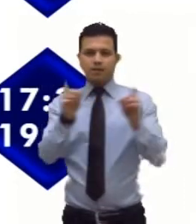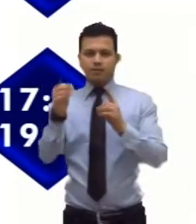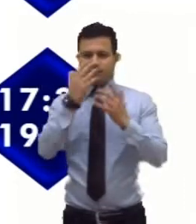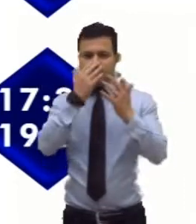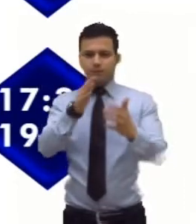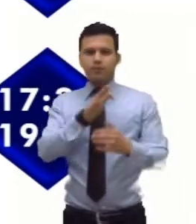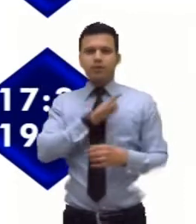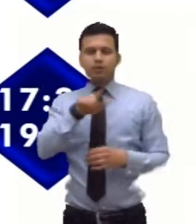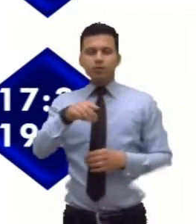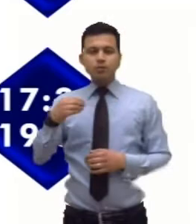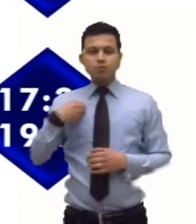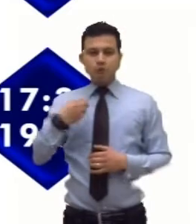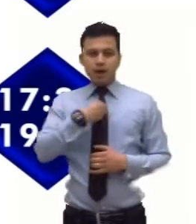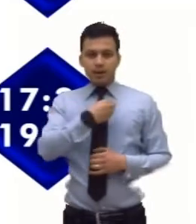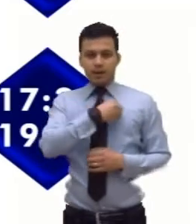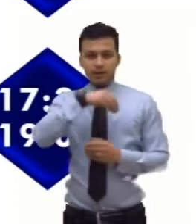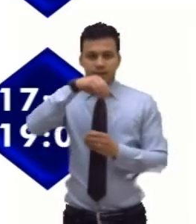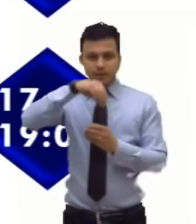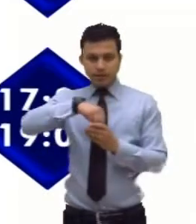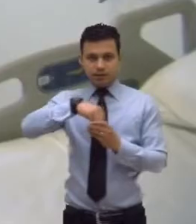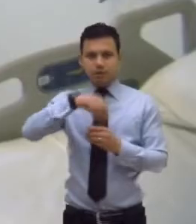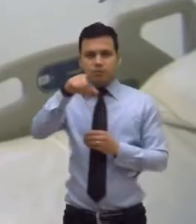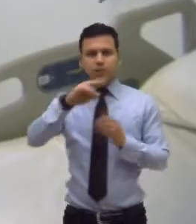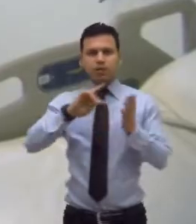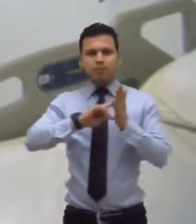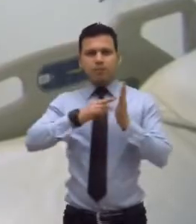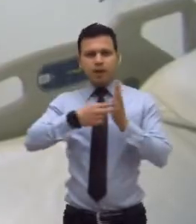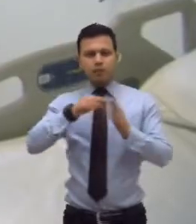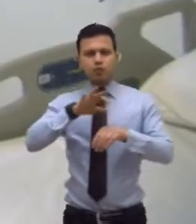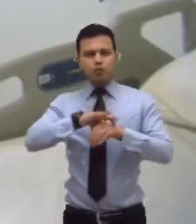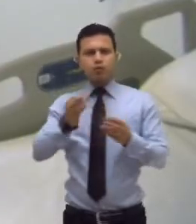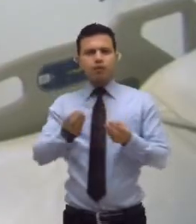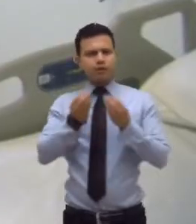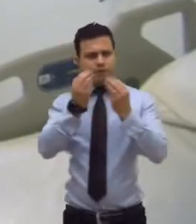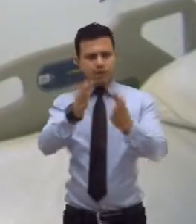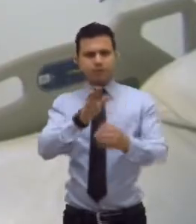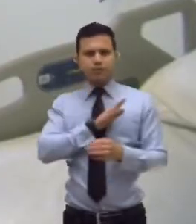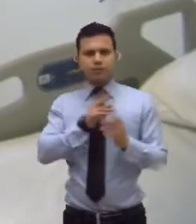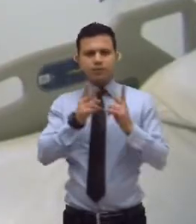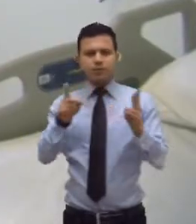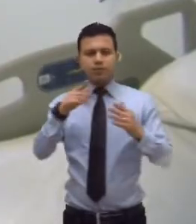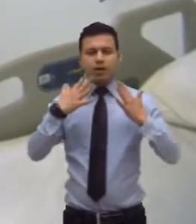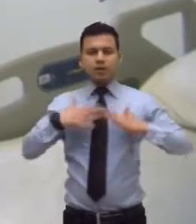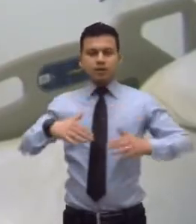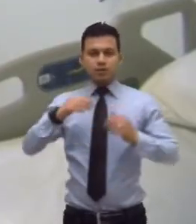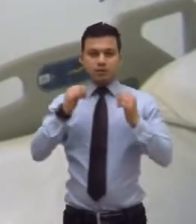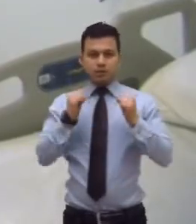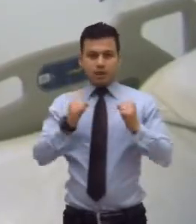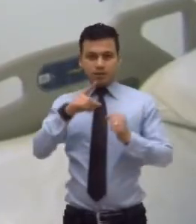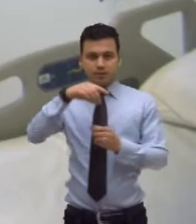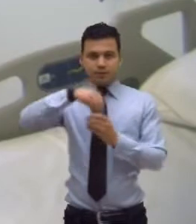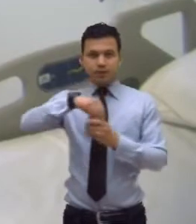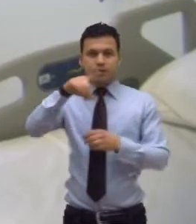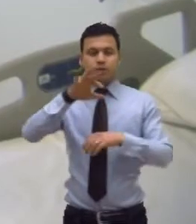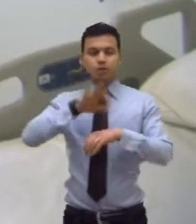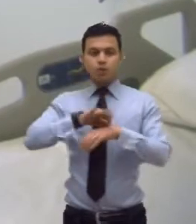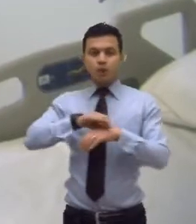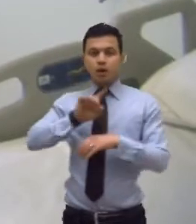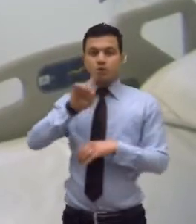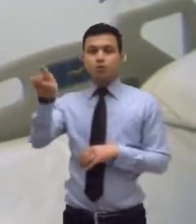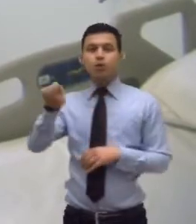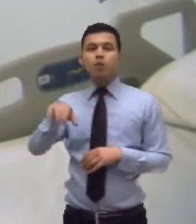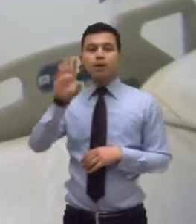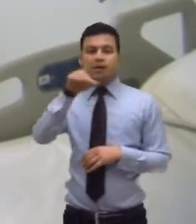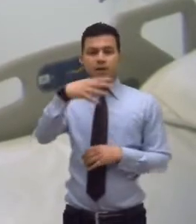arasındadır. Tedavi planınızda varsa ara öğünleriniz verilmektedir. Hastanızın sağlığı için hekiminizin onayı olmadan